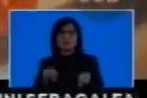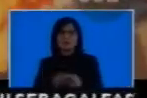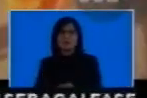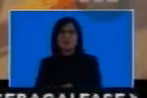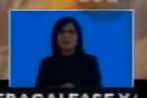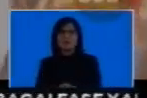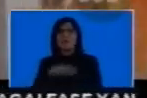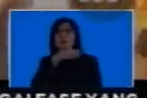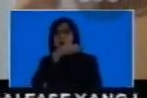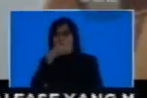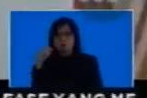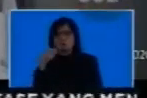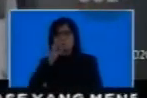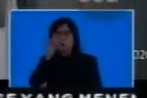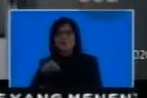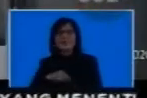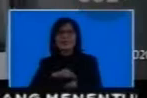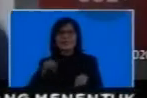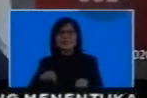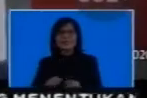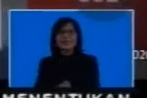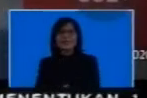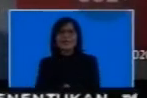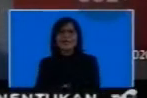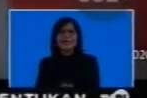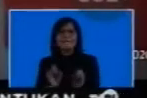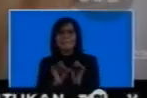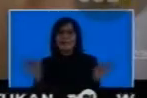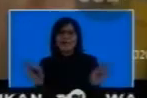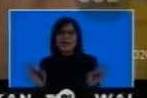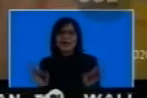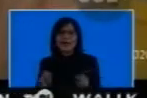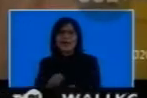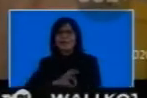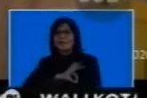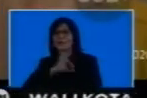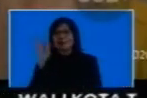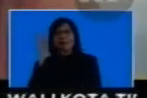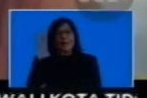Ramadan kali ini memang terasa istimewa. Tak pernah terbayangkan sebelumnya